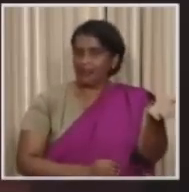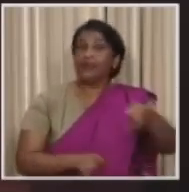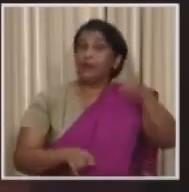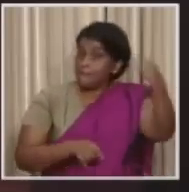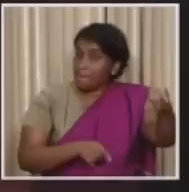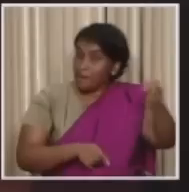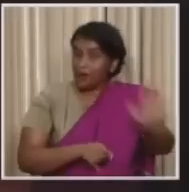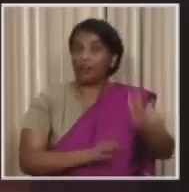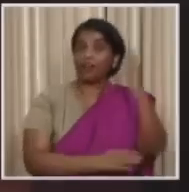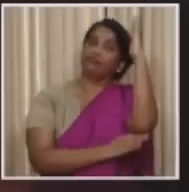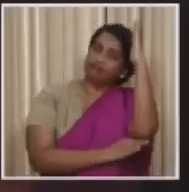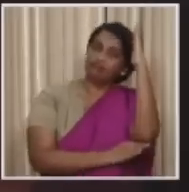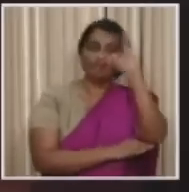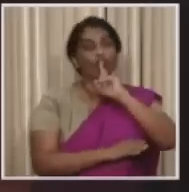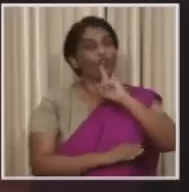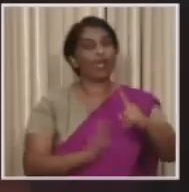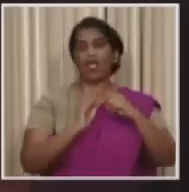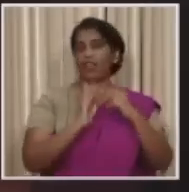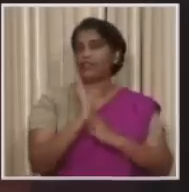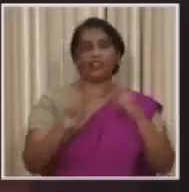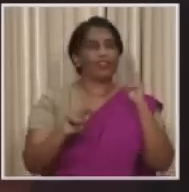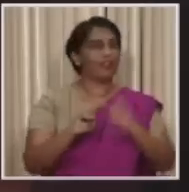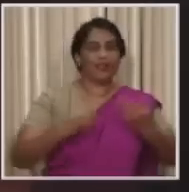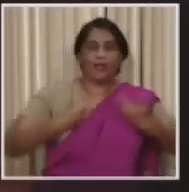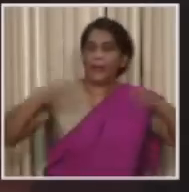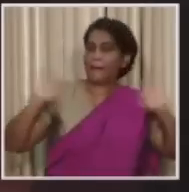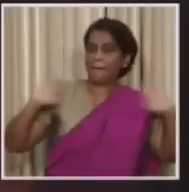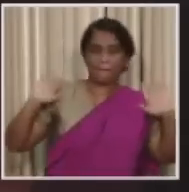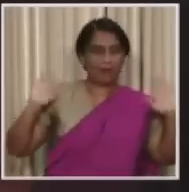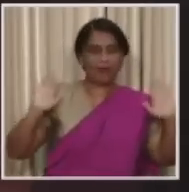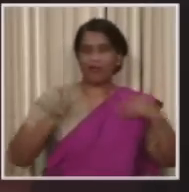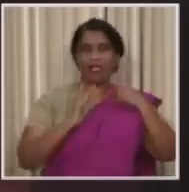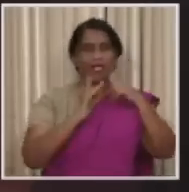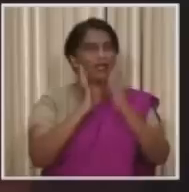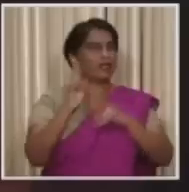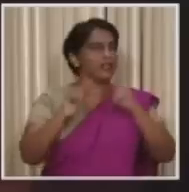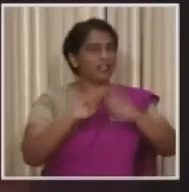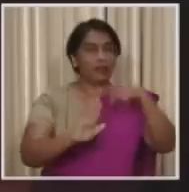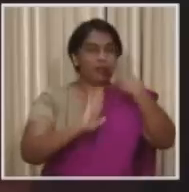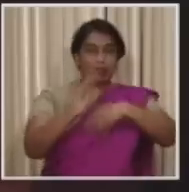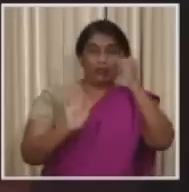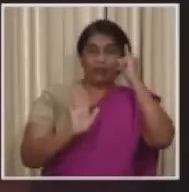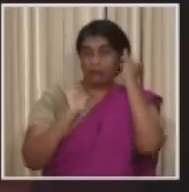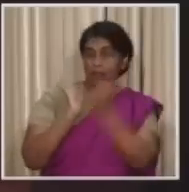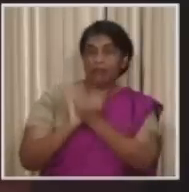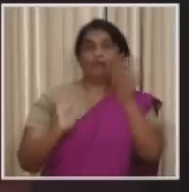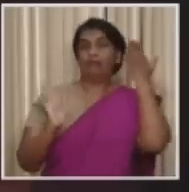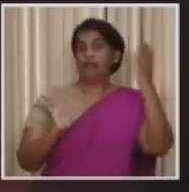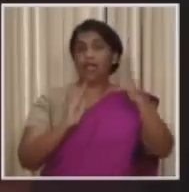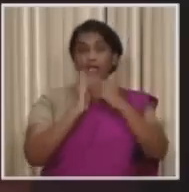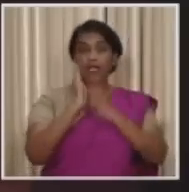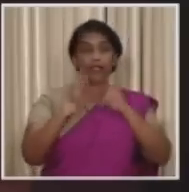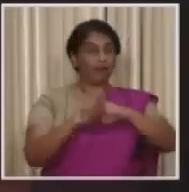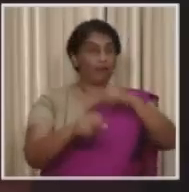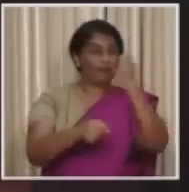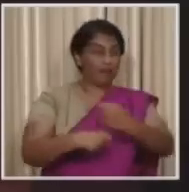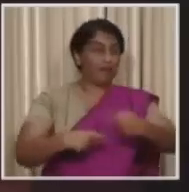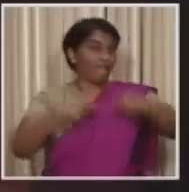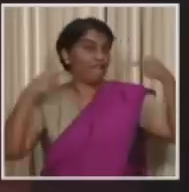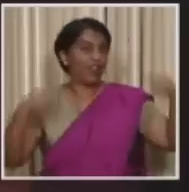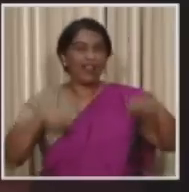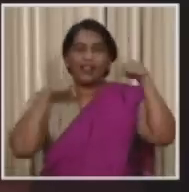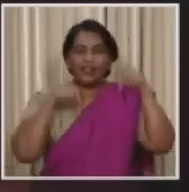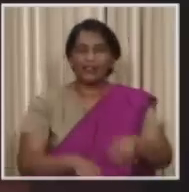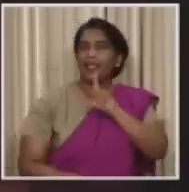me gollo tamai hata ussala kiwwe IMF apita epo IMF desha drohi IMF raja drohi dan